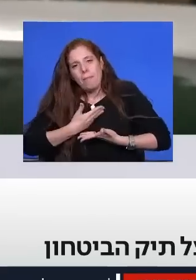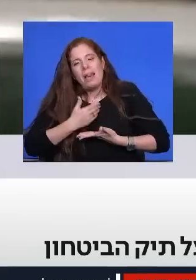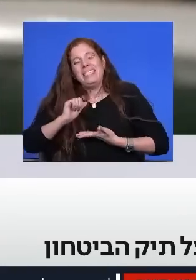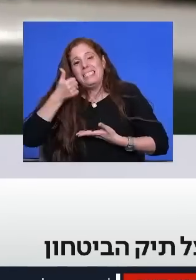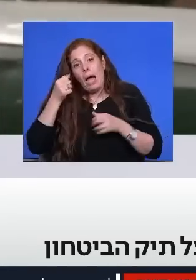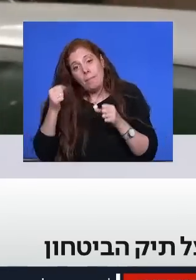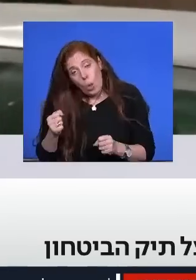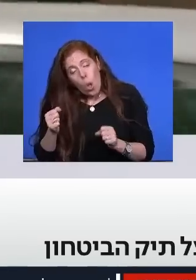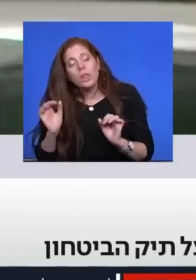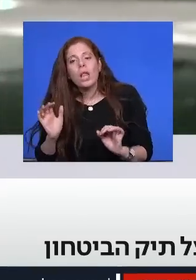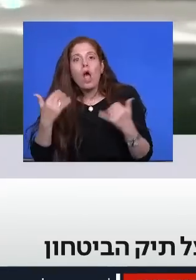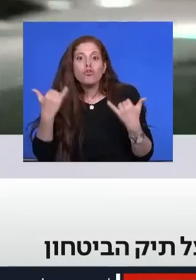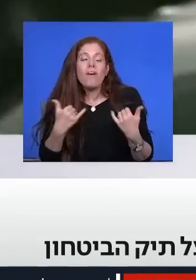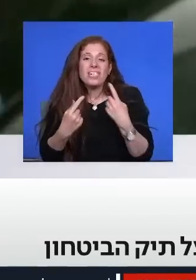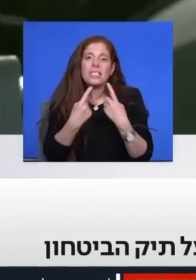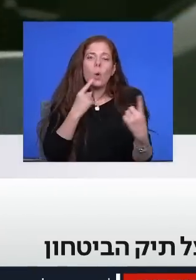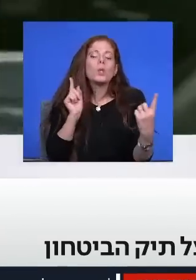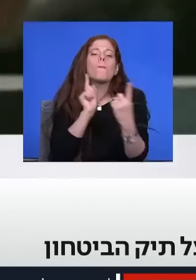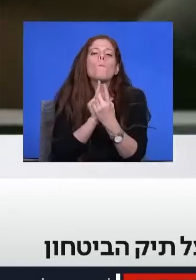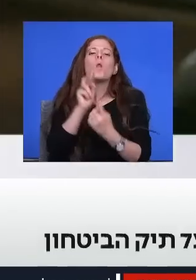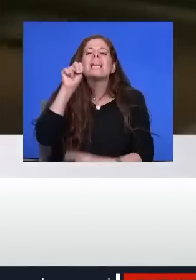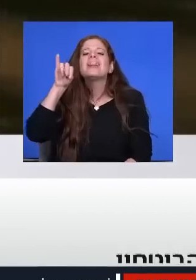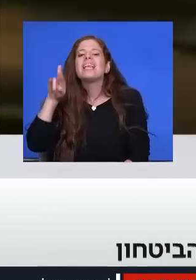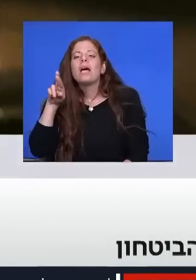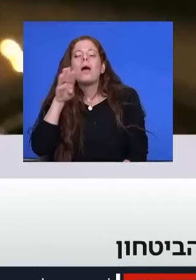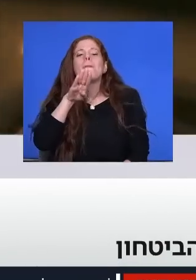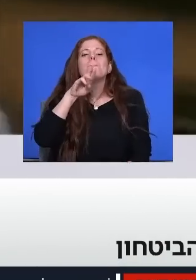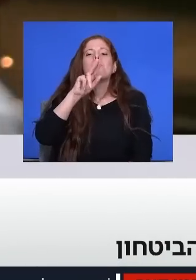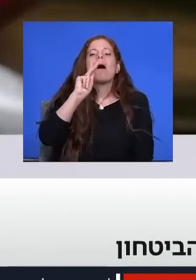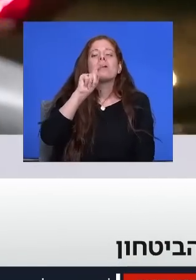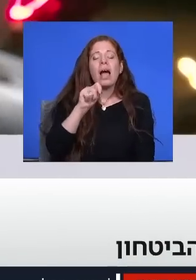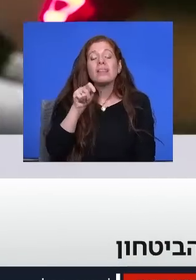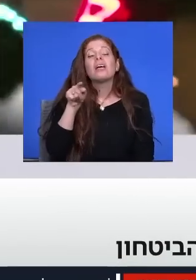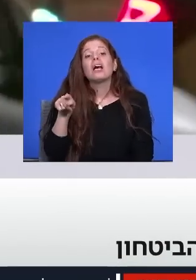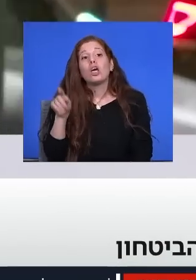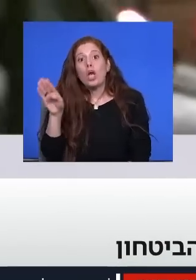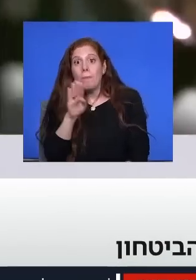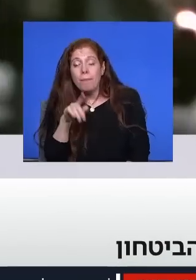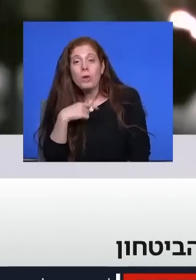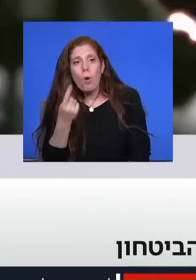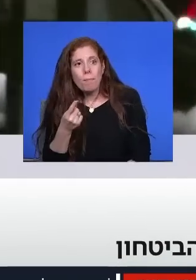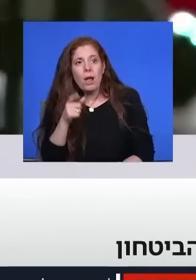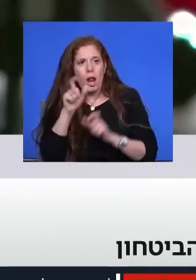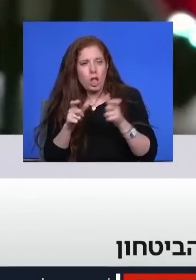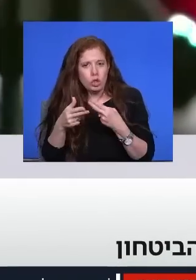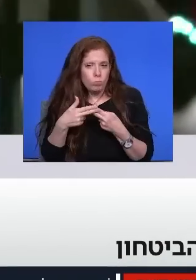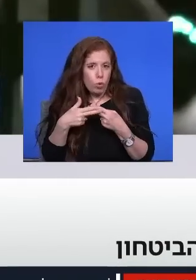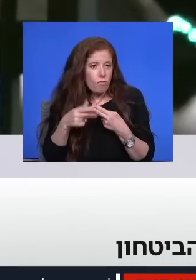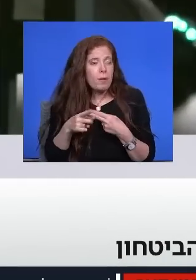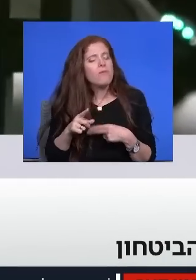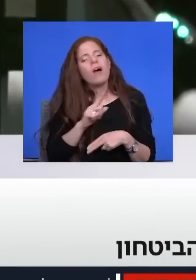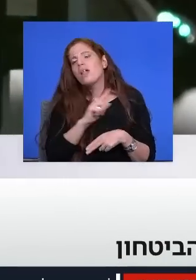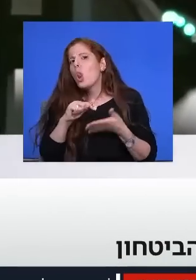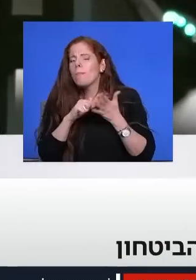הביטחון. עכשיו השיחות הן מול ניר ברקת, כשנתניהו לאורך היממה האחרונה אומר למקורביו, אני לא מתכוון להתקפל